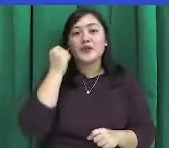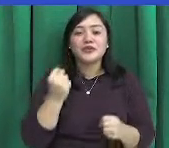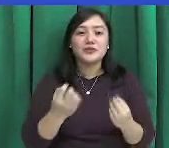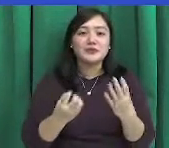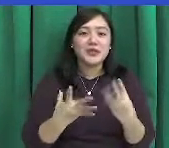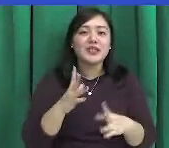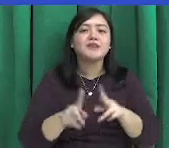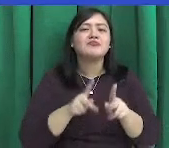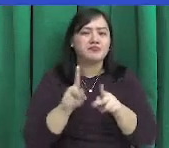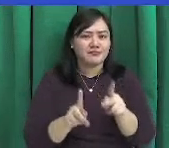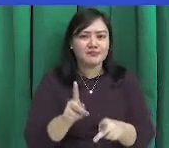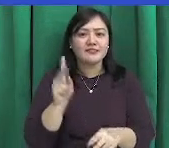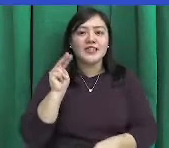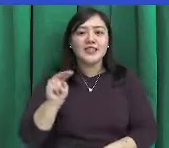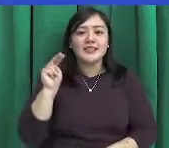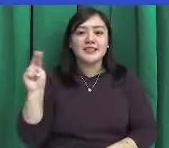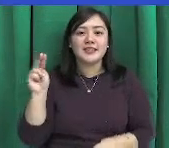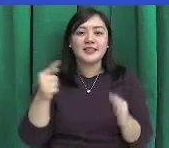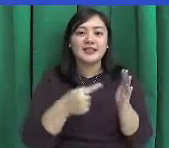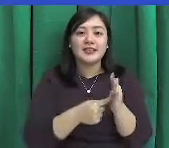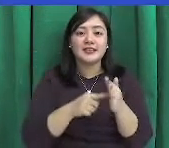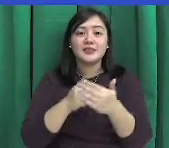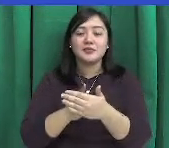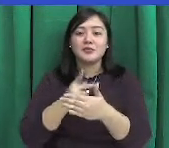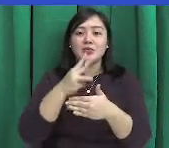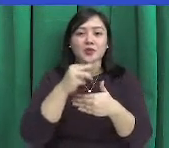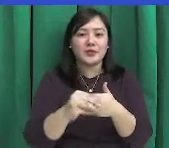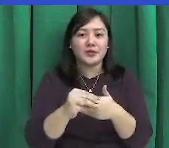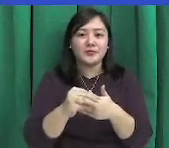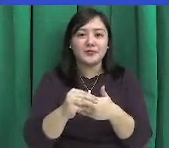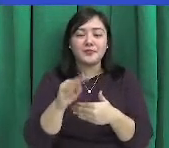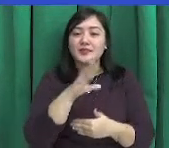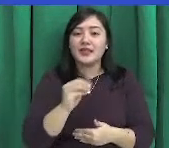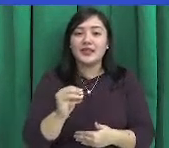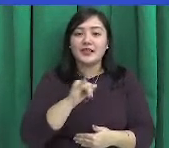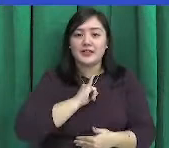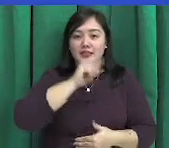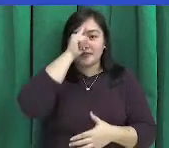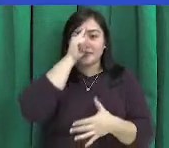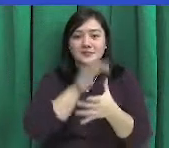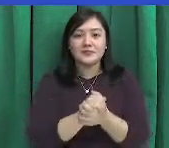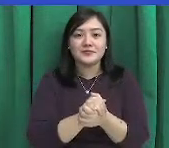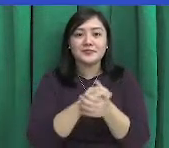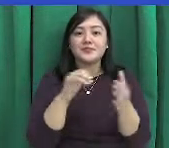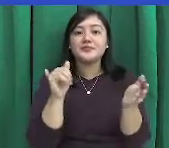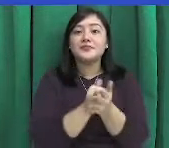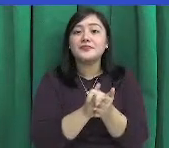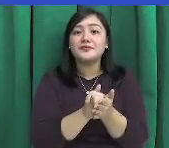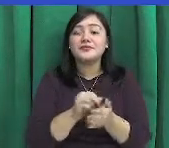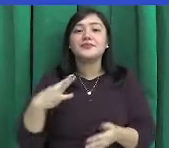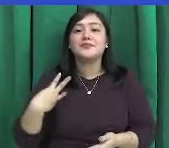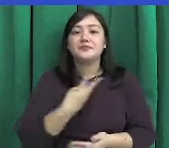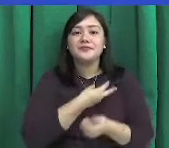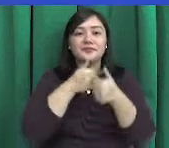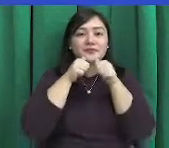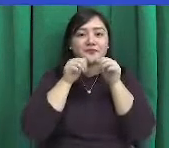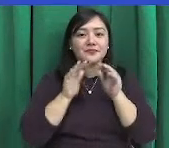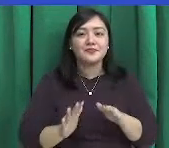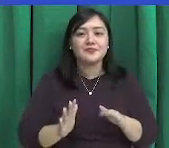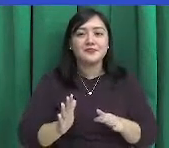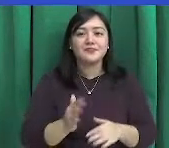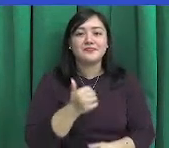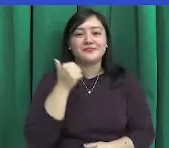na nangangailangan po nito at ako po ay naniniwala na tayo po ay magiging pagpapala sa ibang